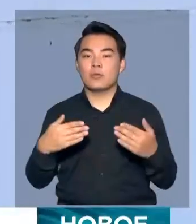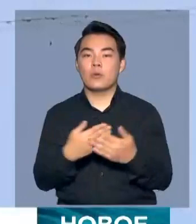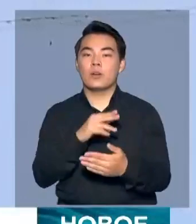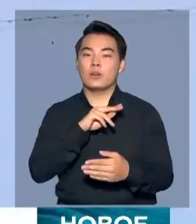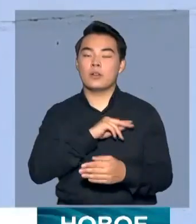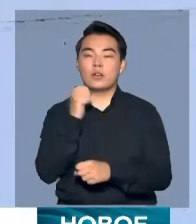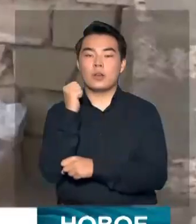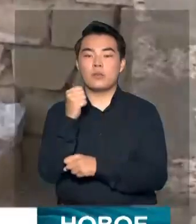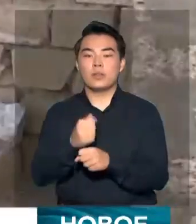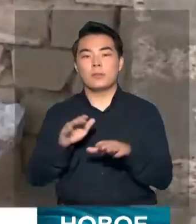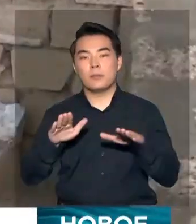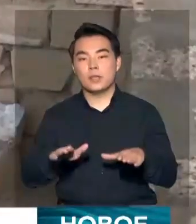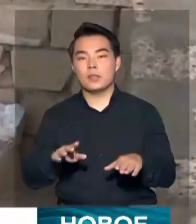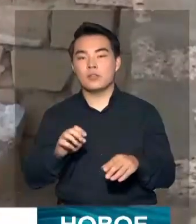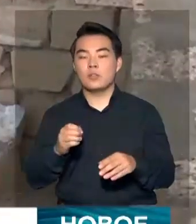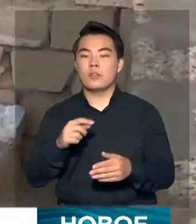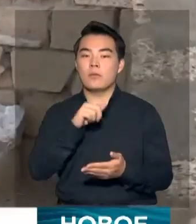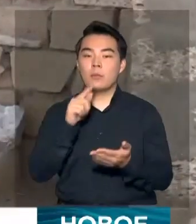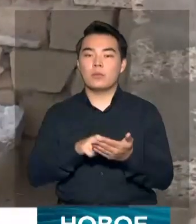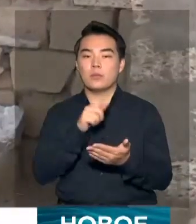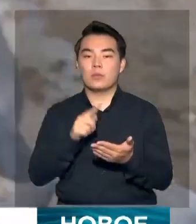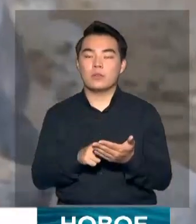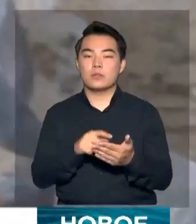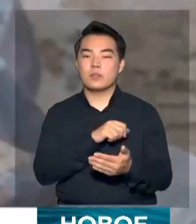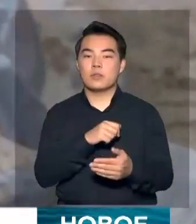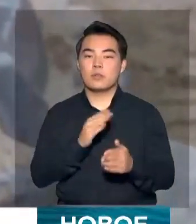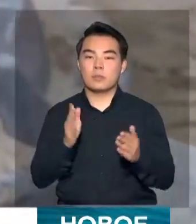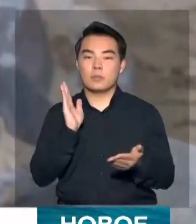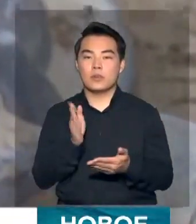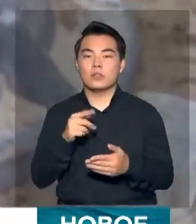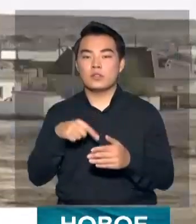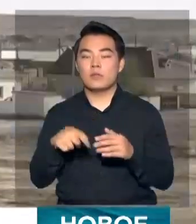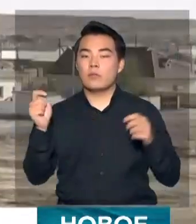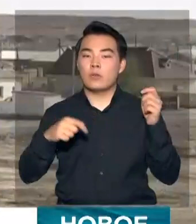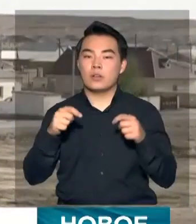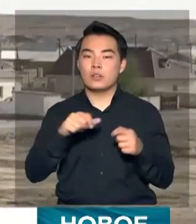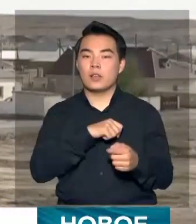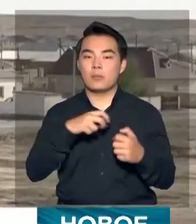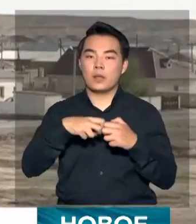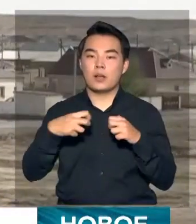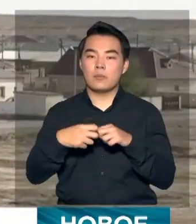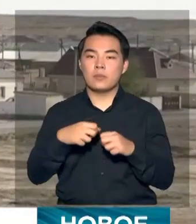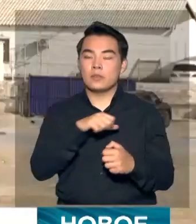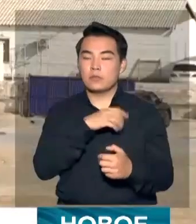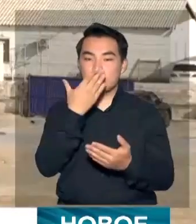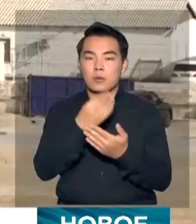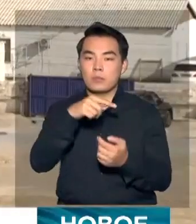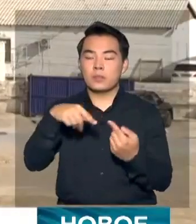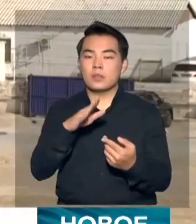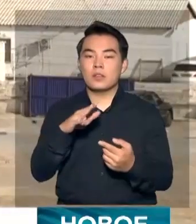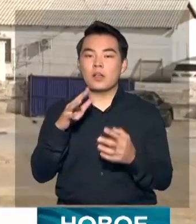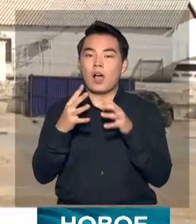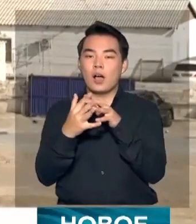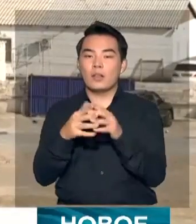но и решают социальные вопросы у себя на малой родине. На форуме они поднимали проблемы не собственного бизнеса, а целого села